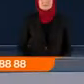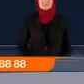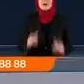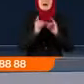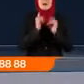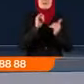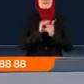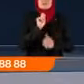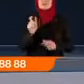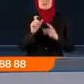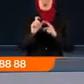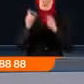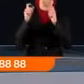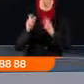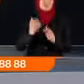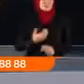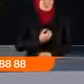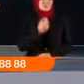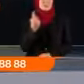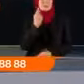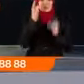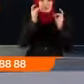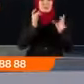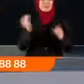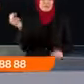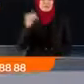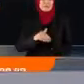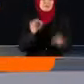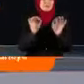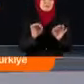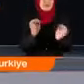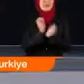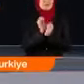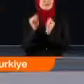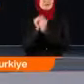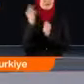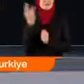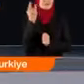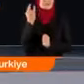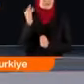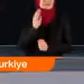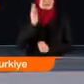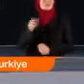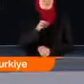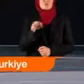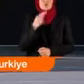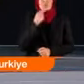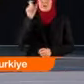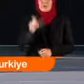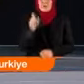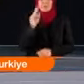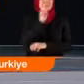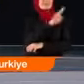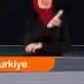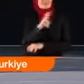Artvin Şavşat an Yürek parçalayan bir görüntü gelecek şimdi ailesiyle birlikte gezintiye çıkan pul Karadeniz manzarayı seyretmek